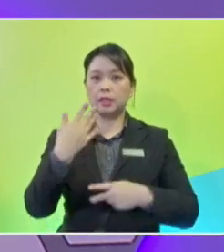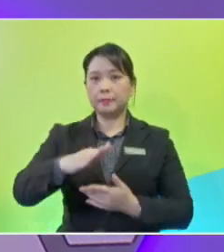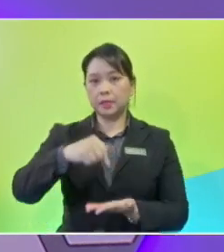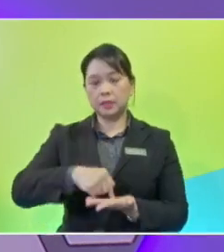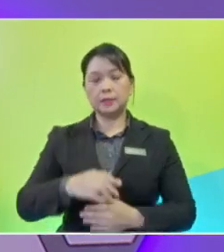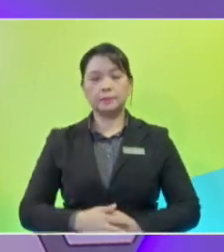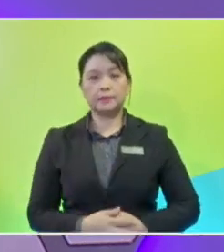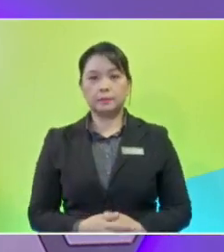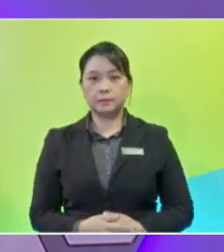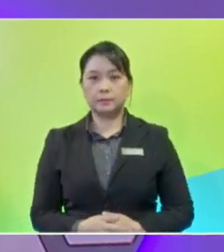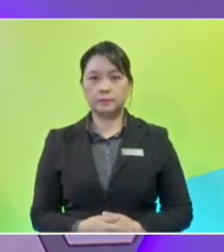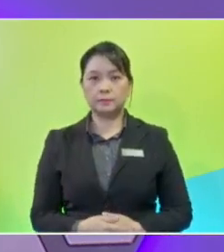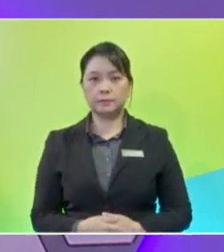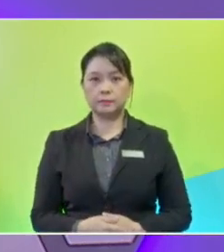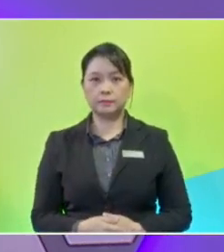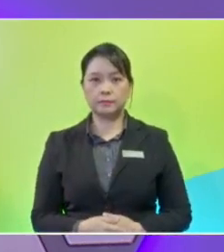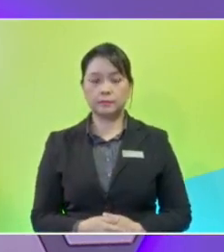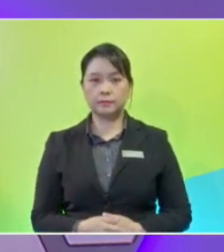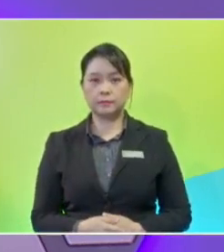sukses SPM 2022